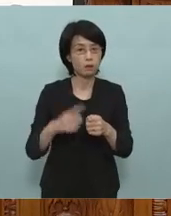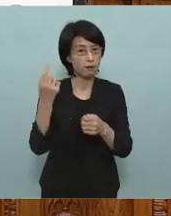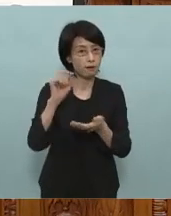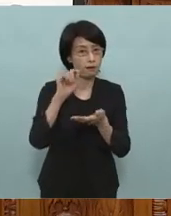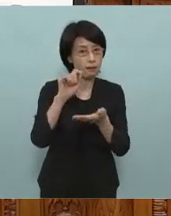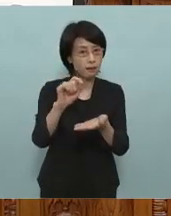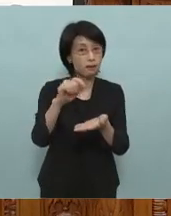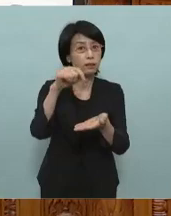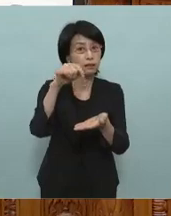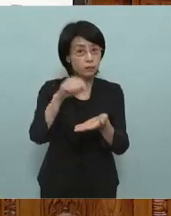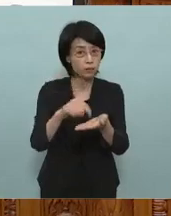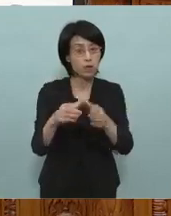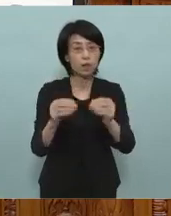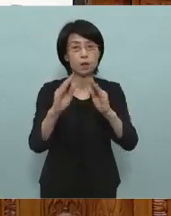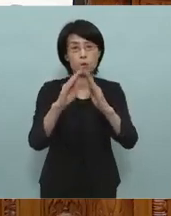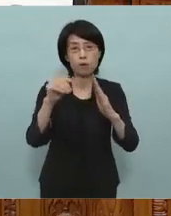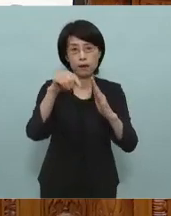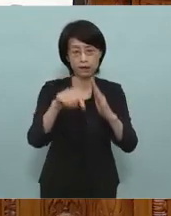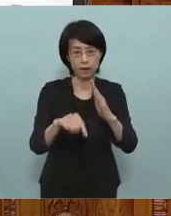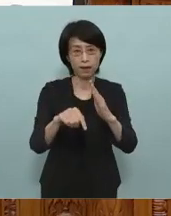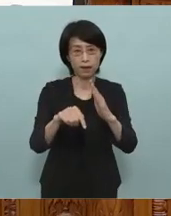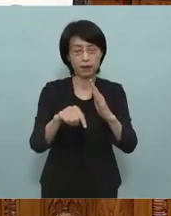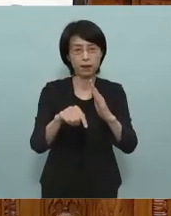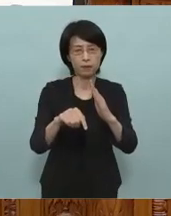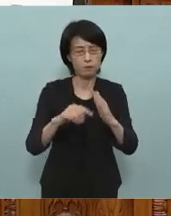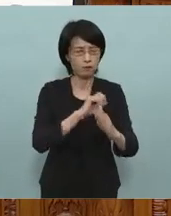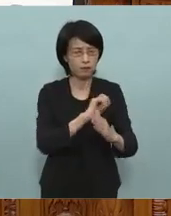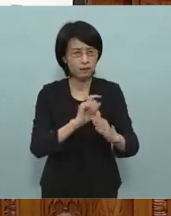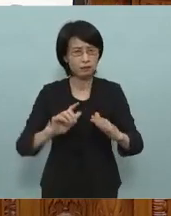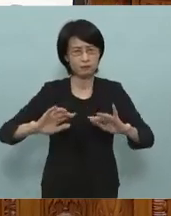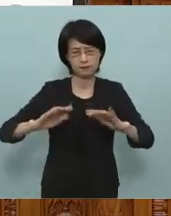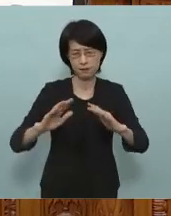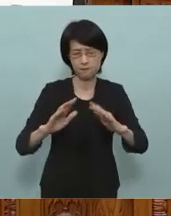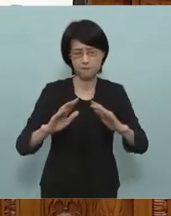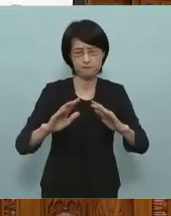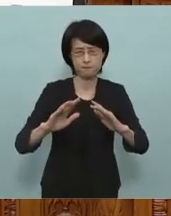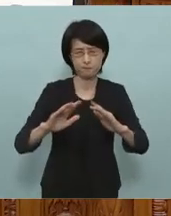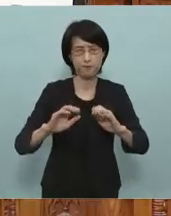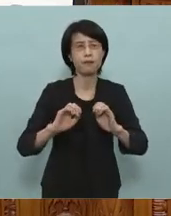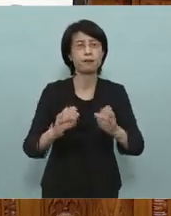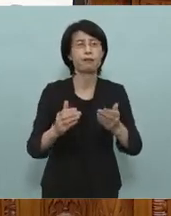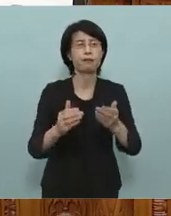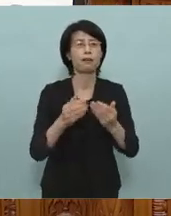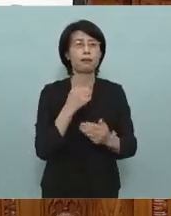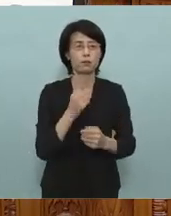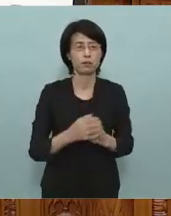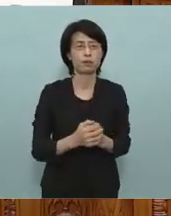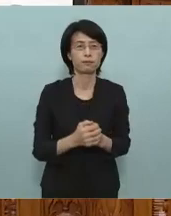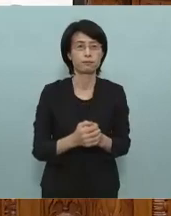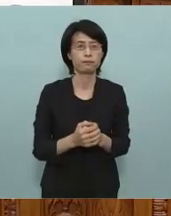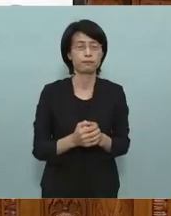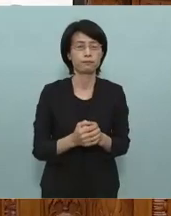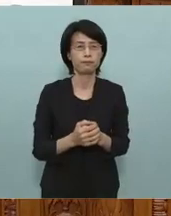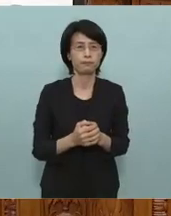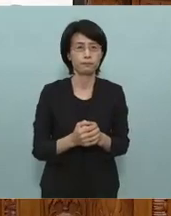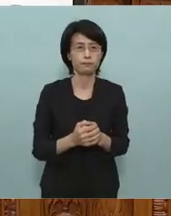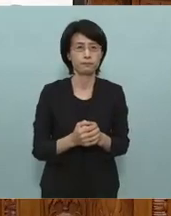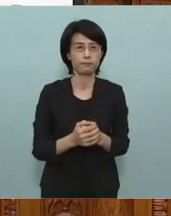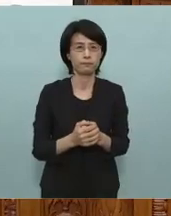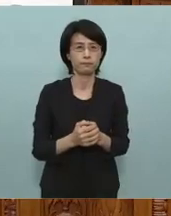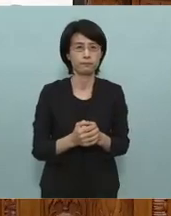向け国会の場合においてこれまで以上に積極的な議論が行われることを期待いたします